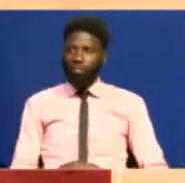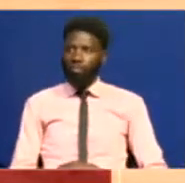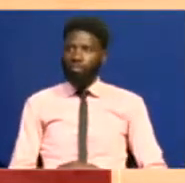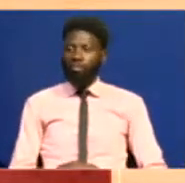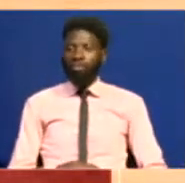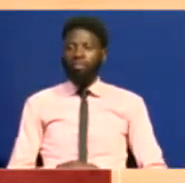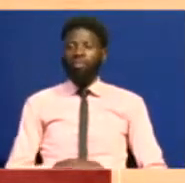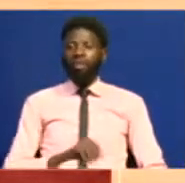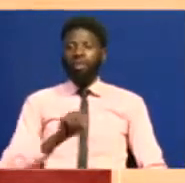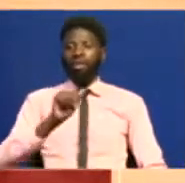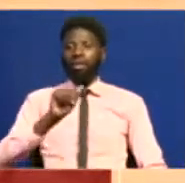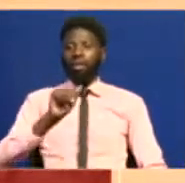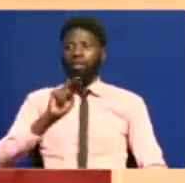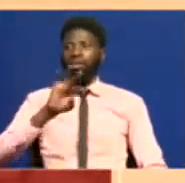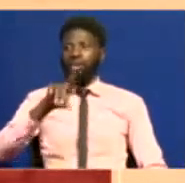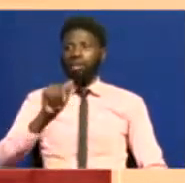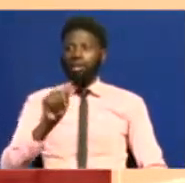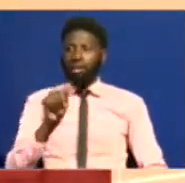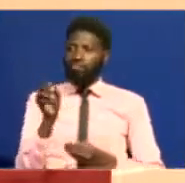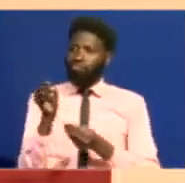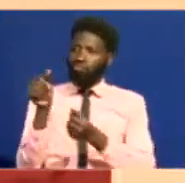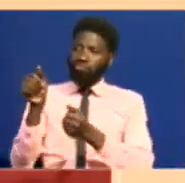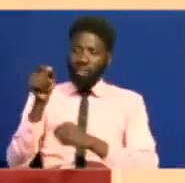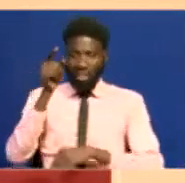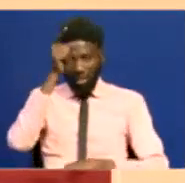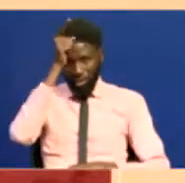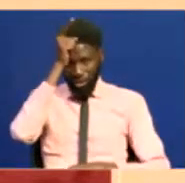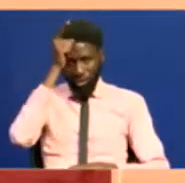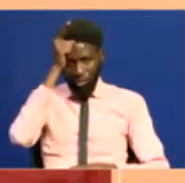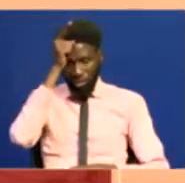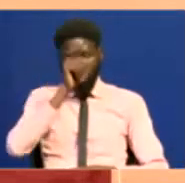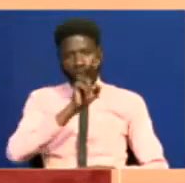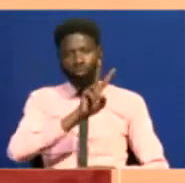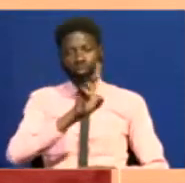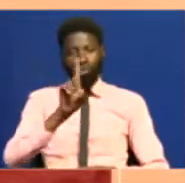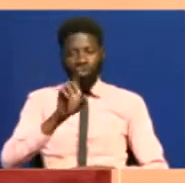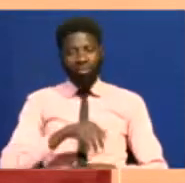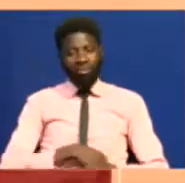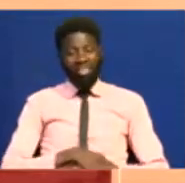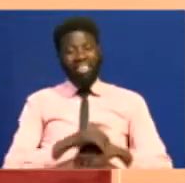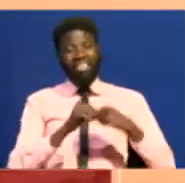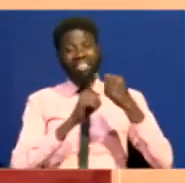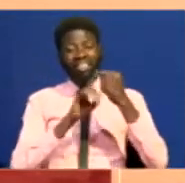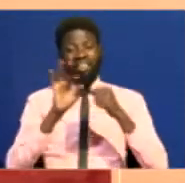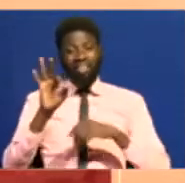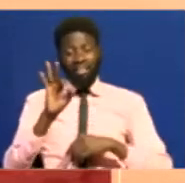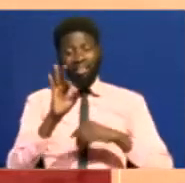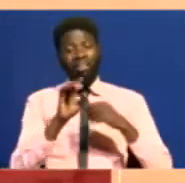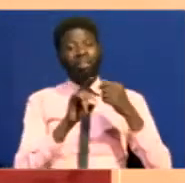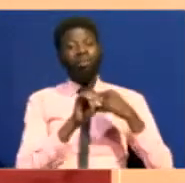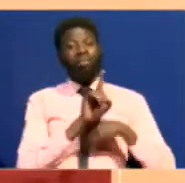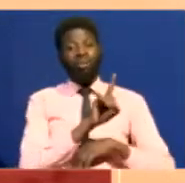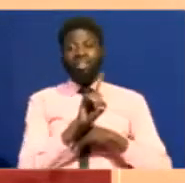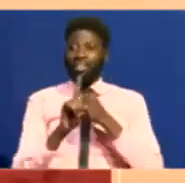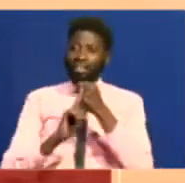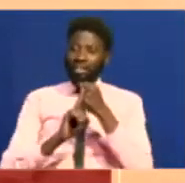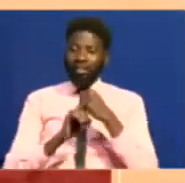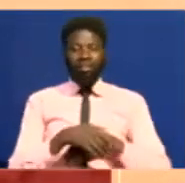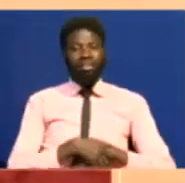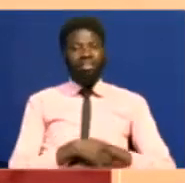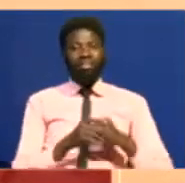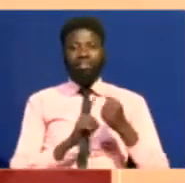Okutoyi alimlemea Papadakis Ujerumani kwa seti mbili kwa moja za 6-3, 1-6, 6-1 na kunyakua ushindi